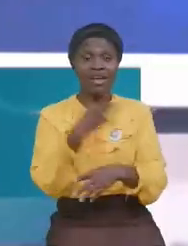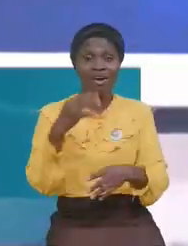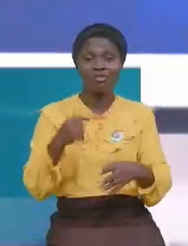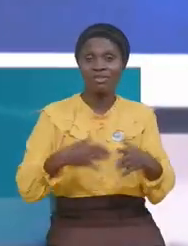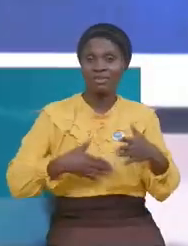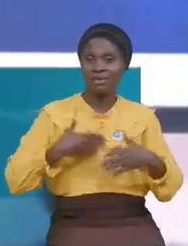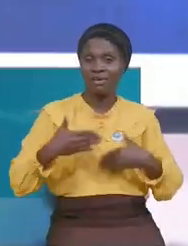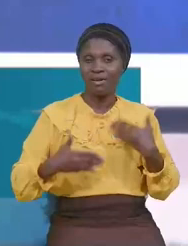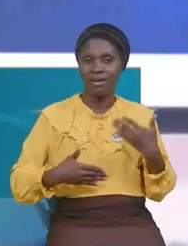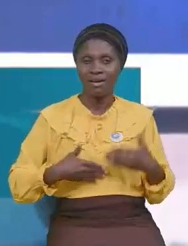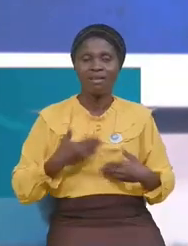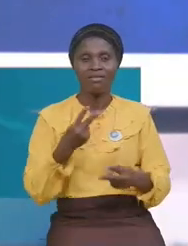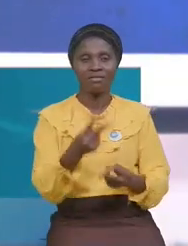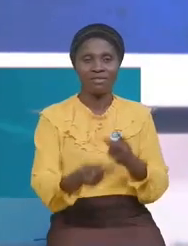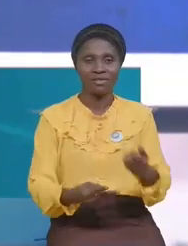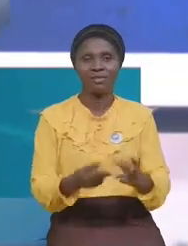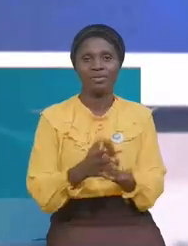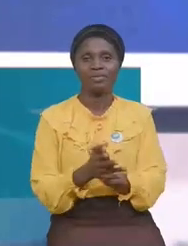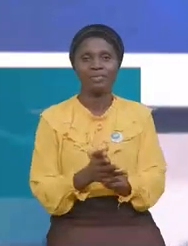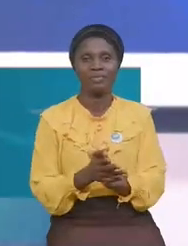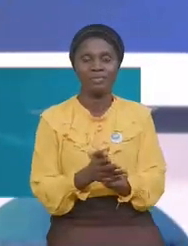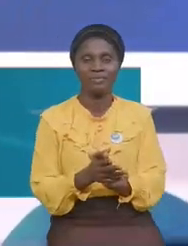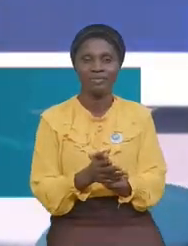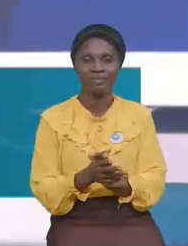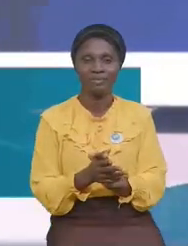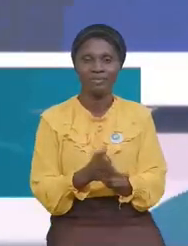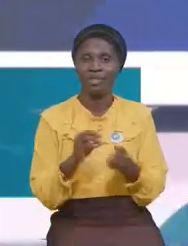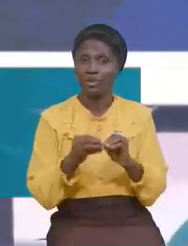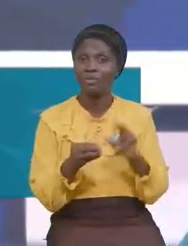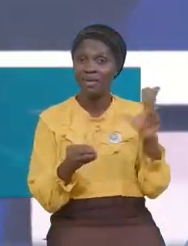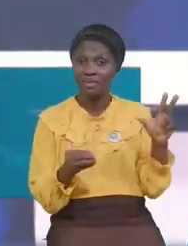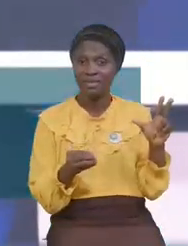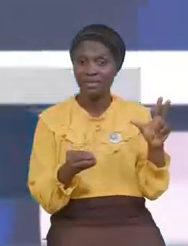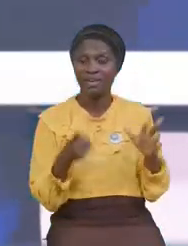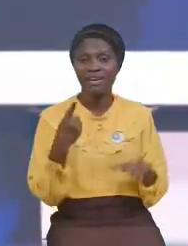Le jour heureux de la visite joyeuse.